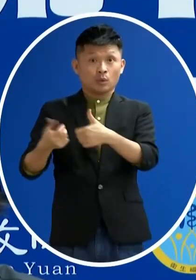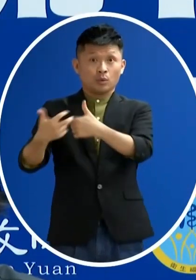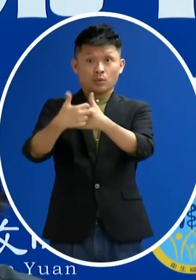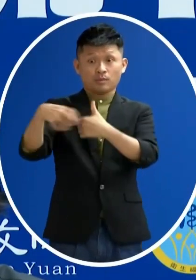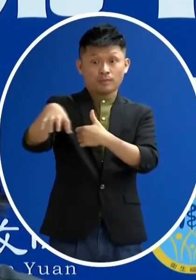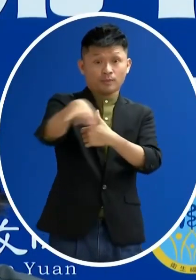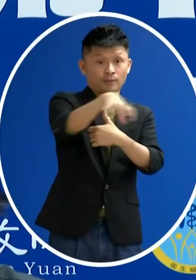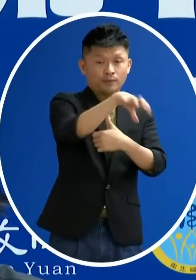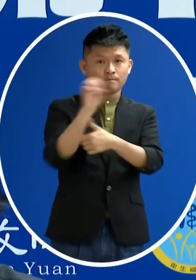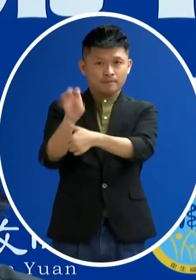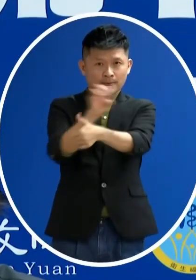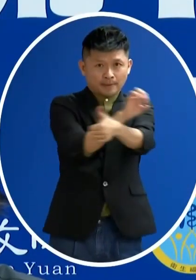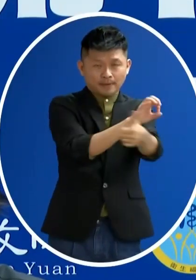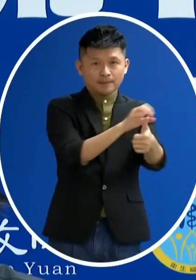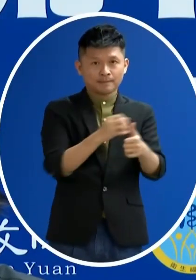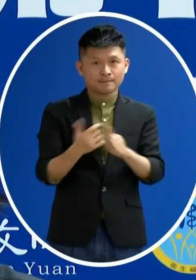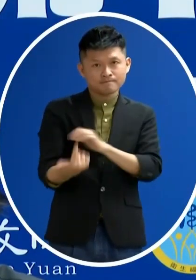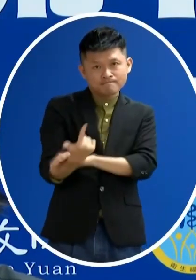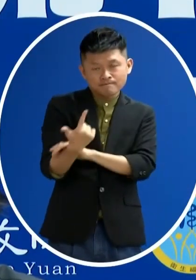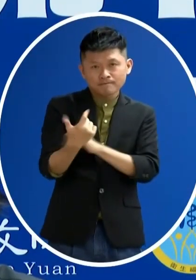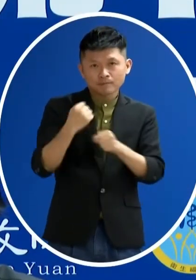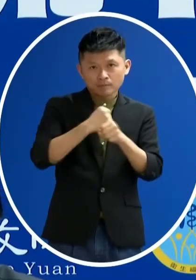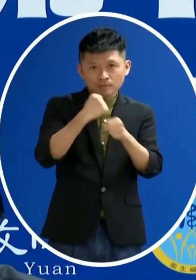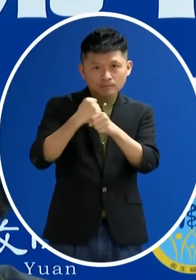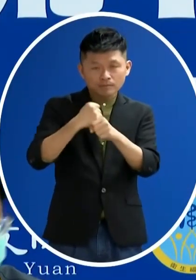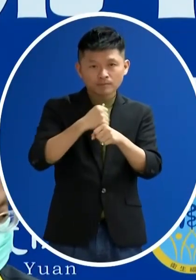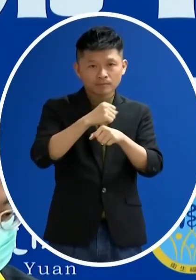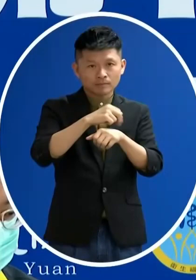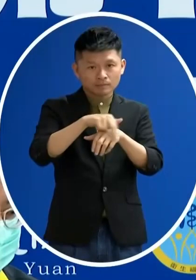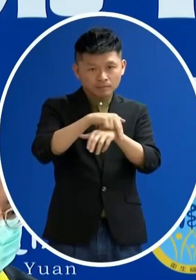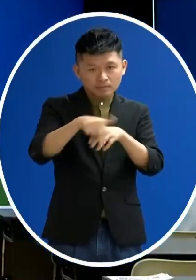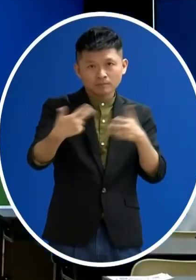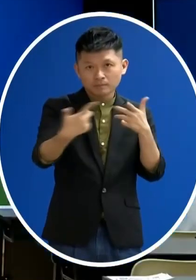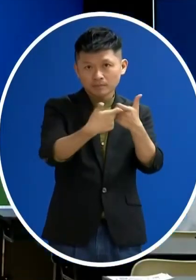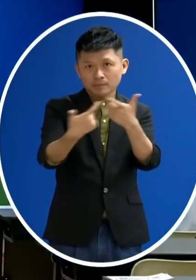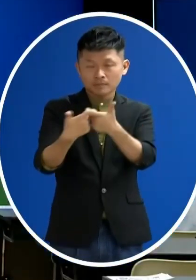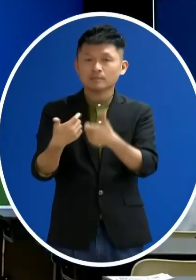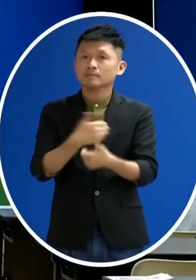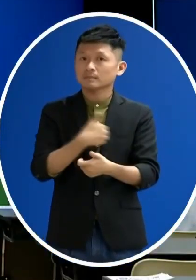以知道之后来进速的做一些处理上的调